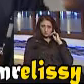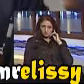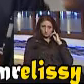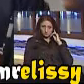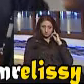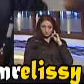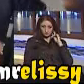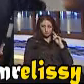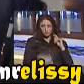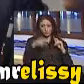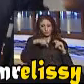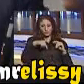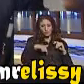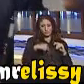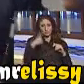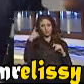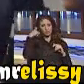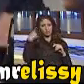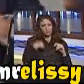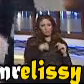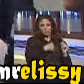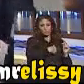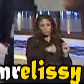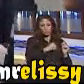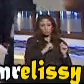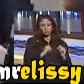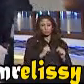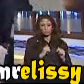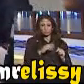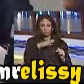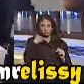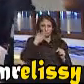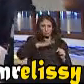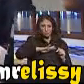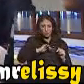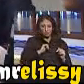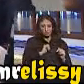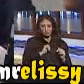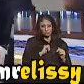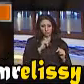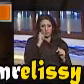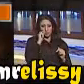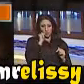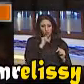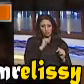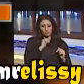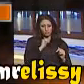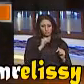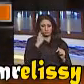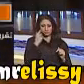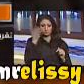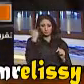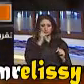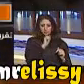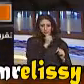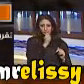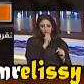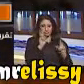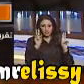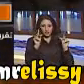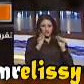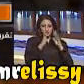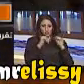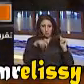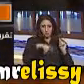النهارده كشف تقرير اطباء الصحه ان وفاه الزميل العزيز عبدو عباس المذيع بالقناه الاولى